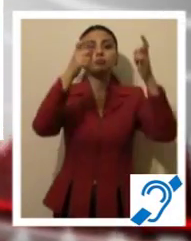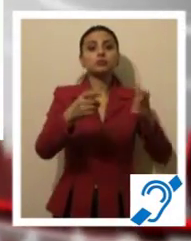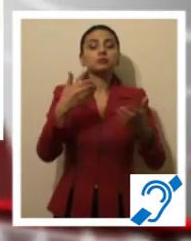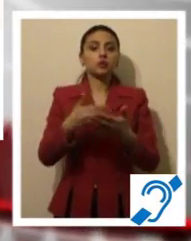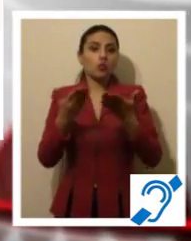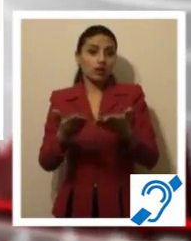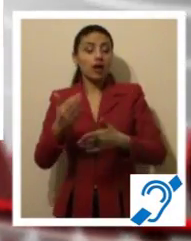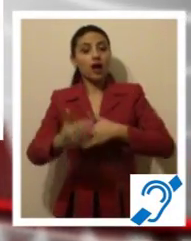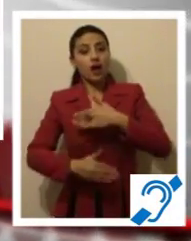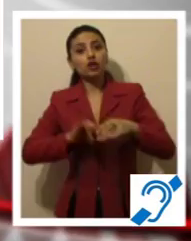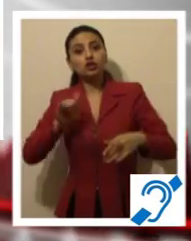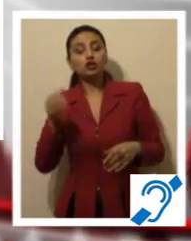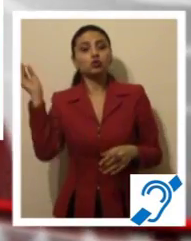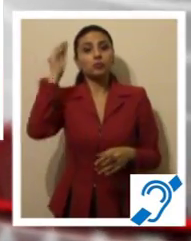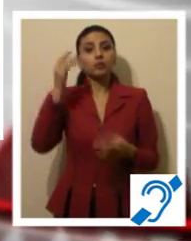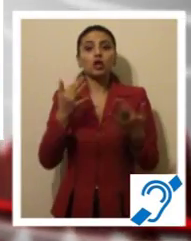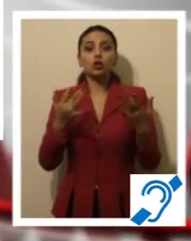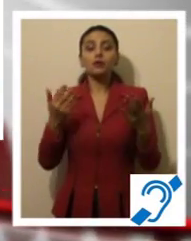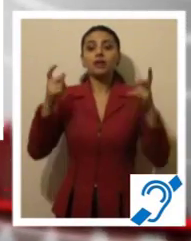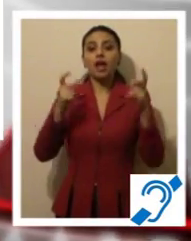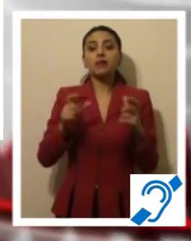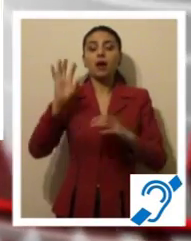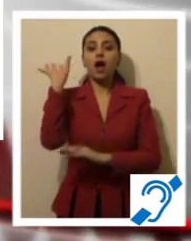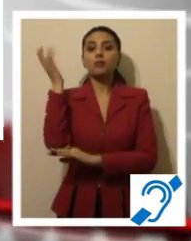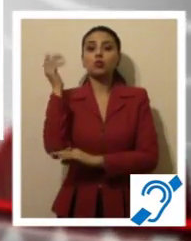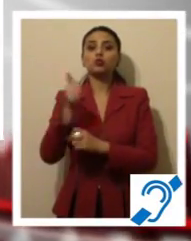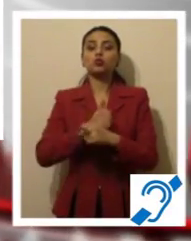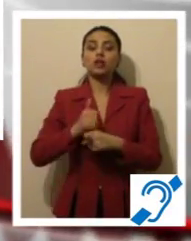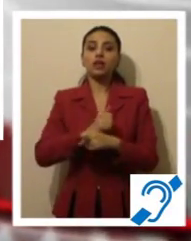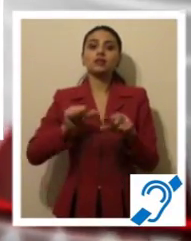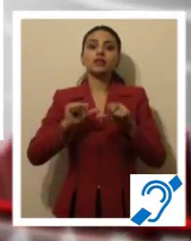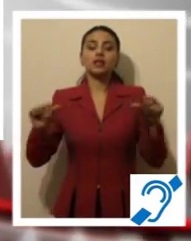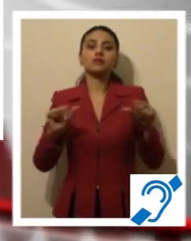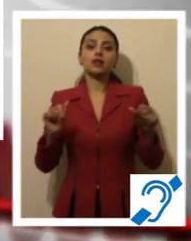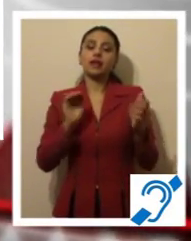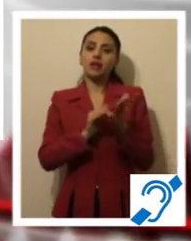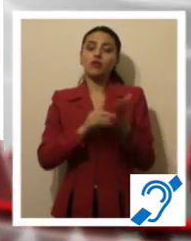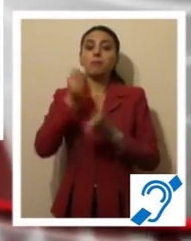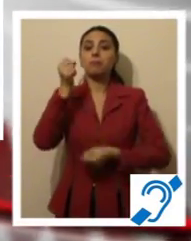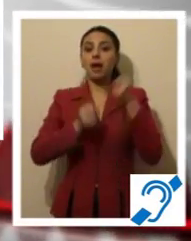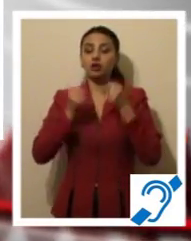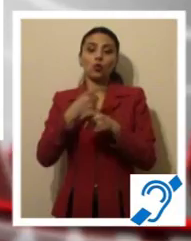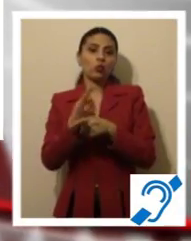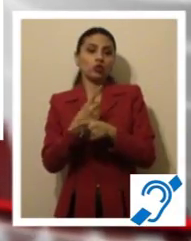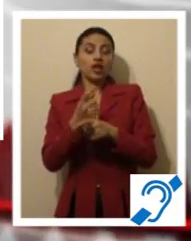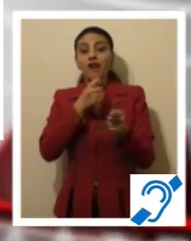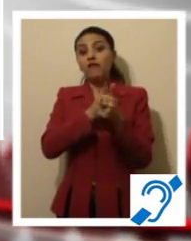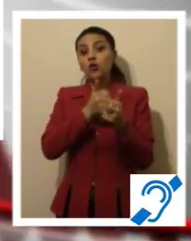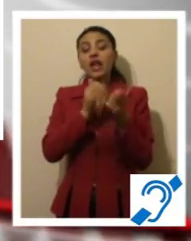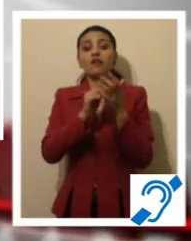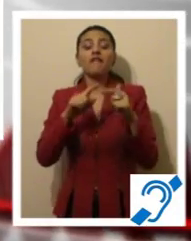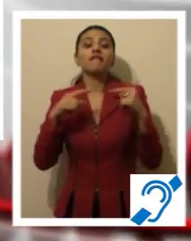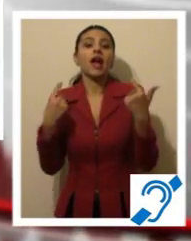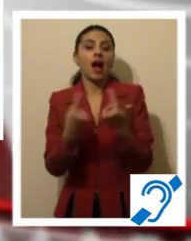sanitare, printre care și suplimentarea numărului de echipaje de ambulanță județene și dotarea corespunzătoare a mașinilor de intervenție în funcție de necesitățile